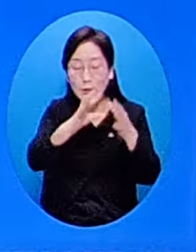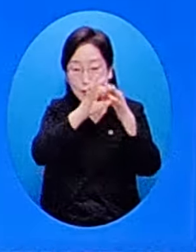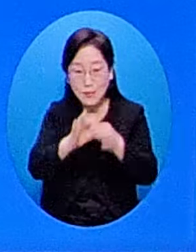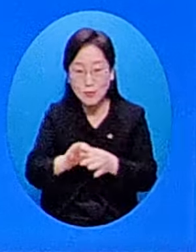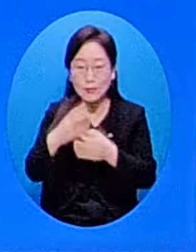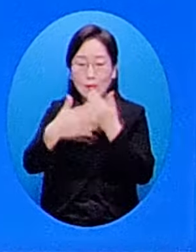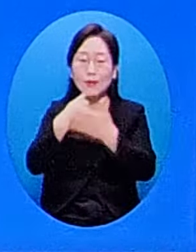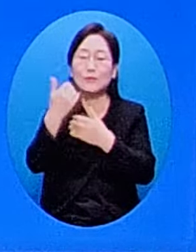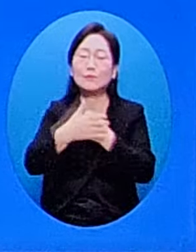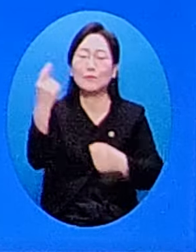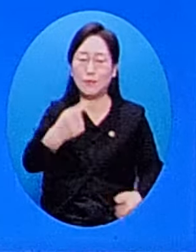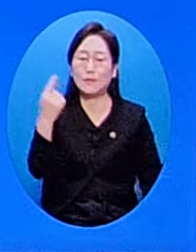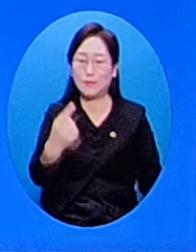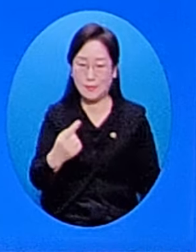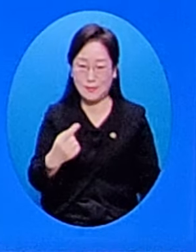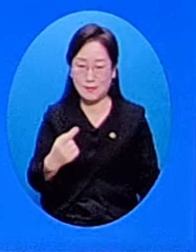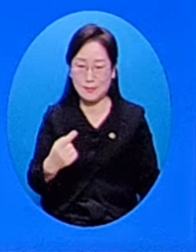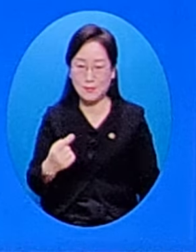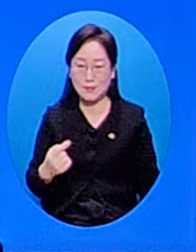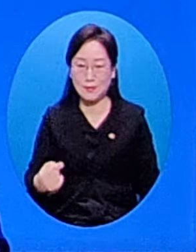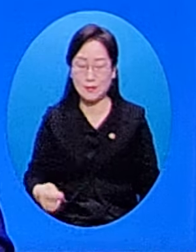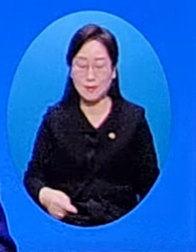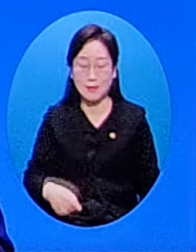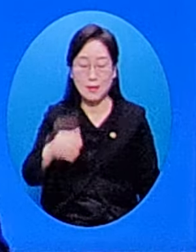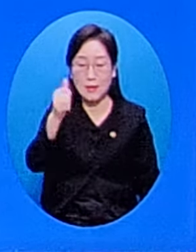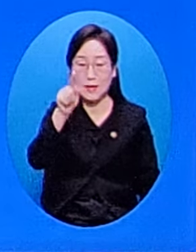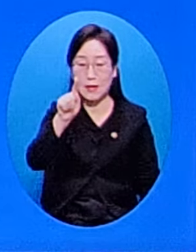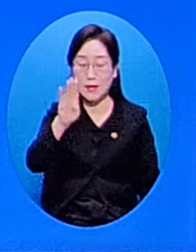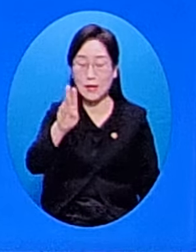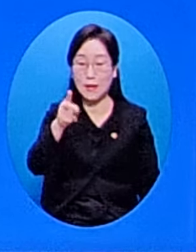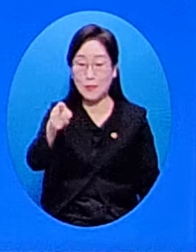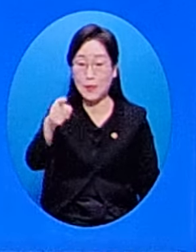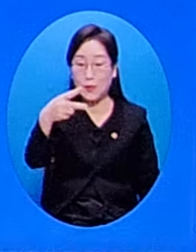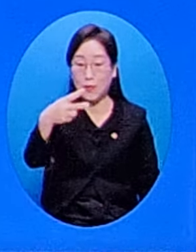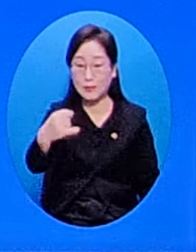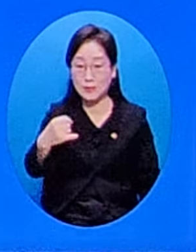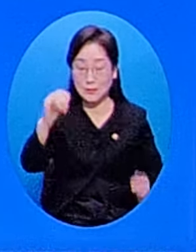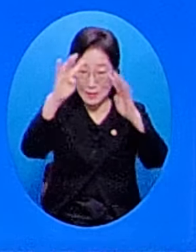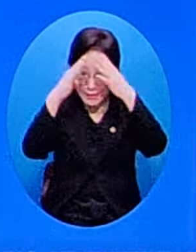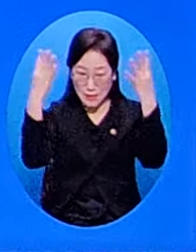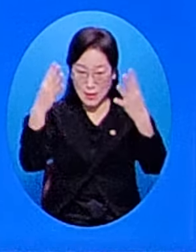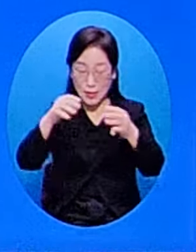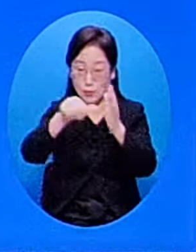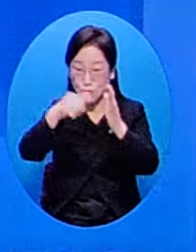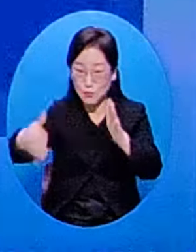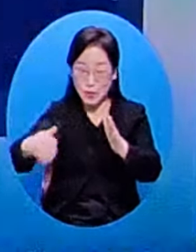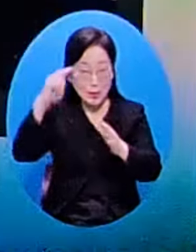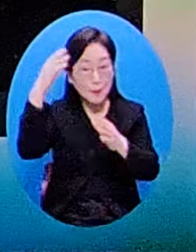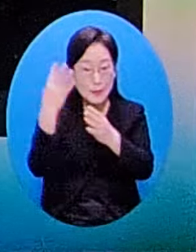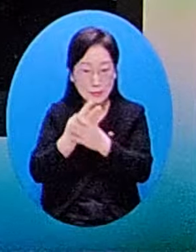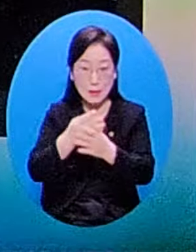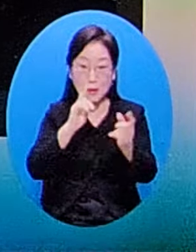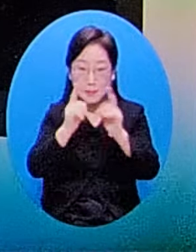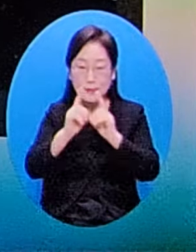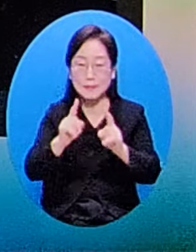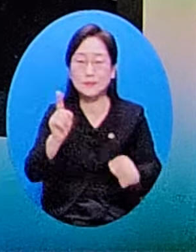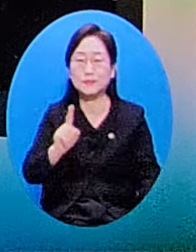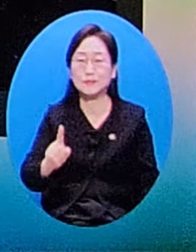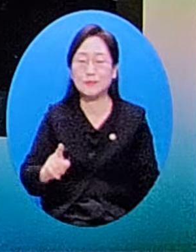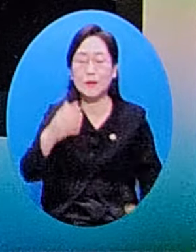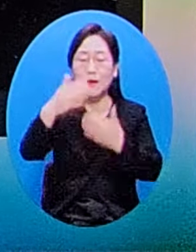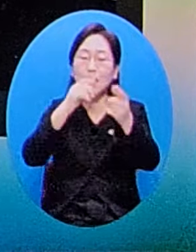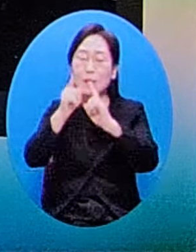은혜가 임하게 되는 것입니다. 하버드 대학교의 심신의학 교수인 허버드 벤슨 박사가 한 말씀